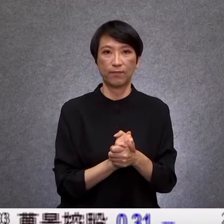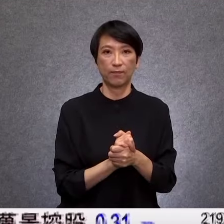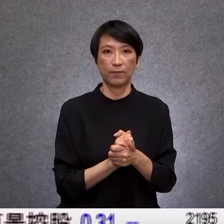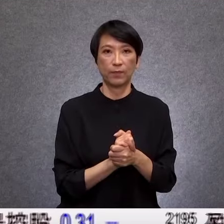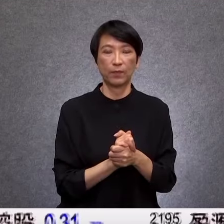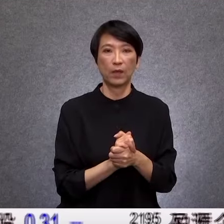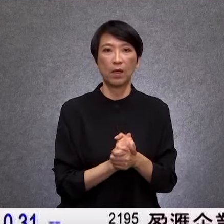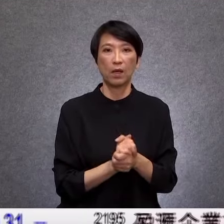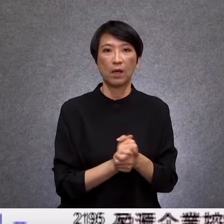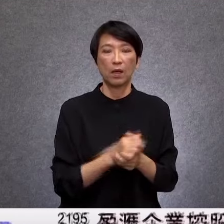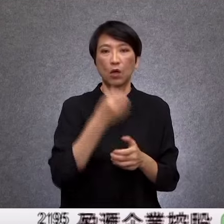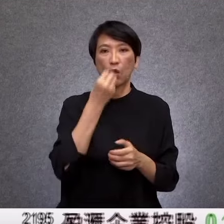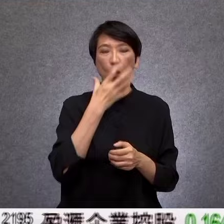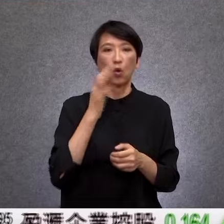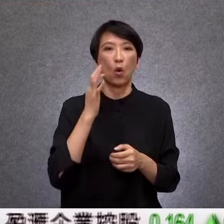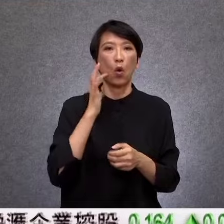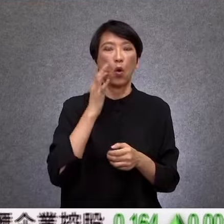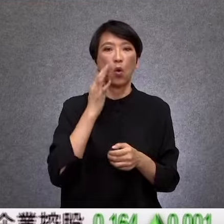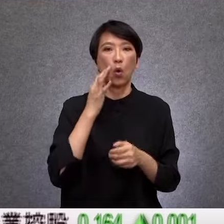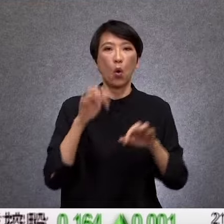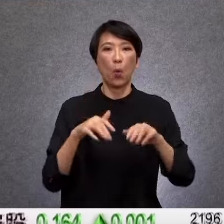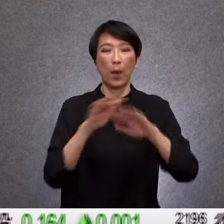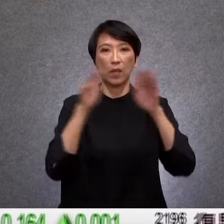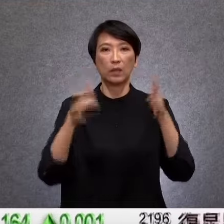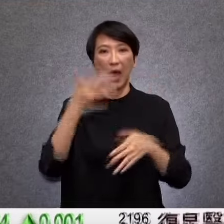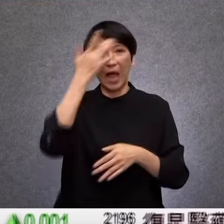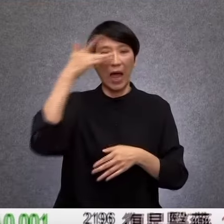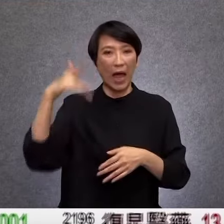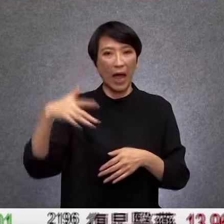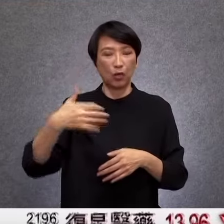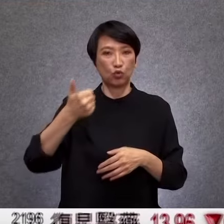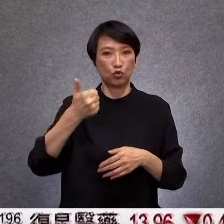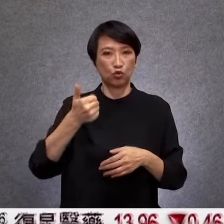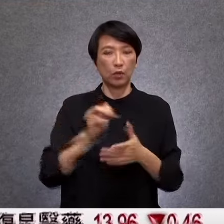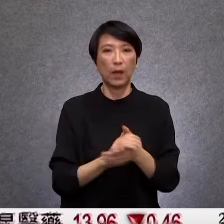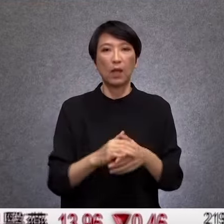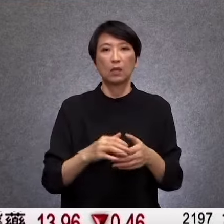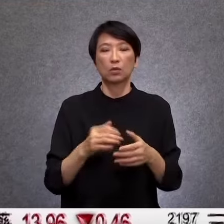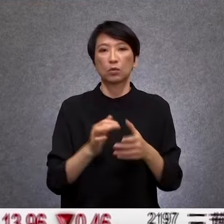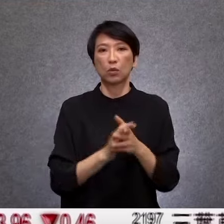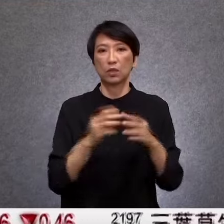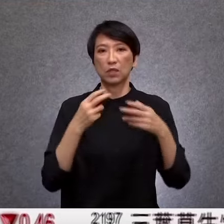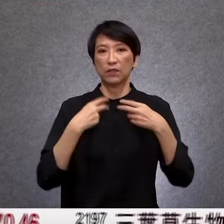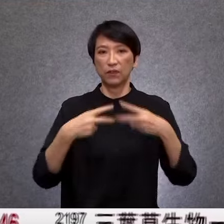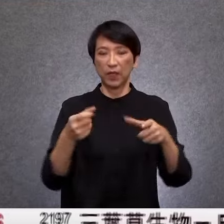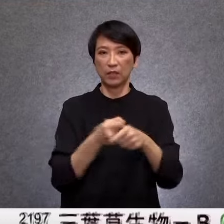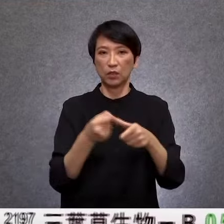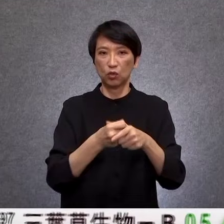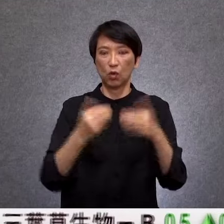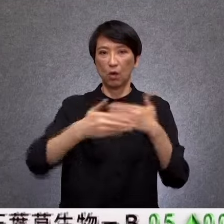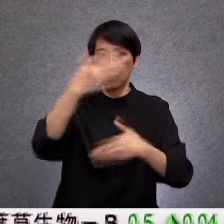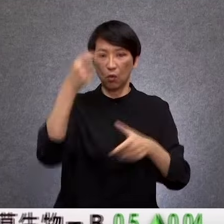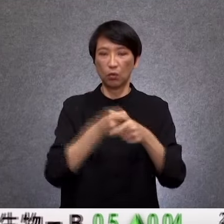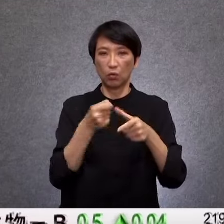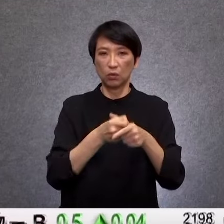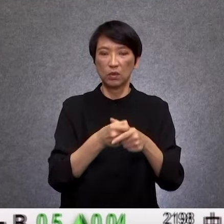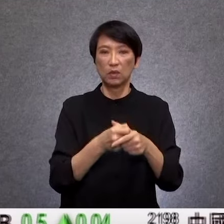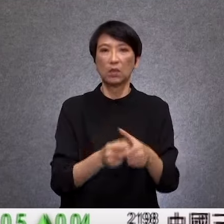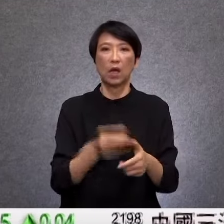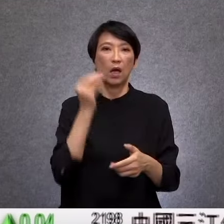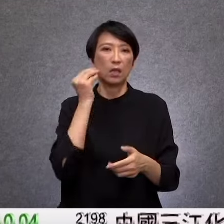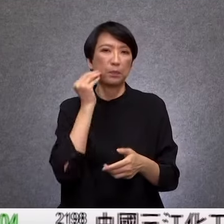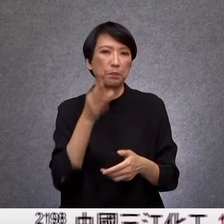一齊做嘅。 見到港澳辦主任夏寶龍都訪港啦，係嘛？亦都見到一啲地產商會面啦。